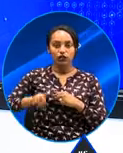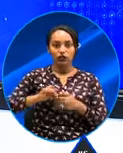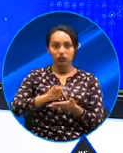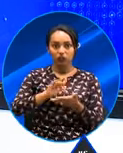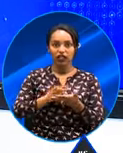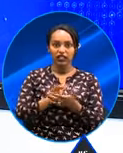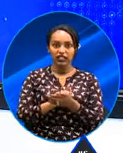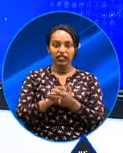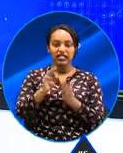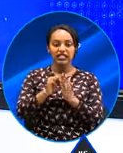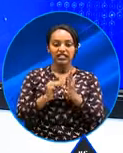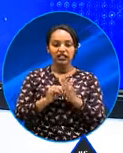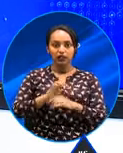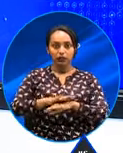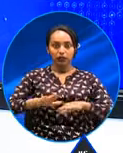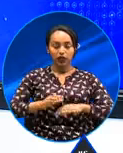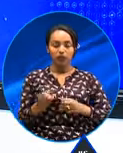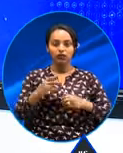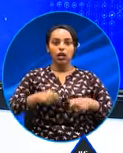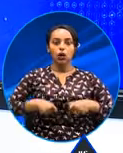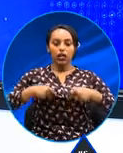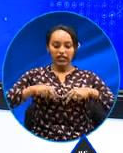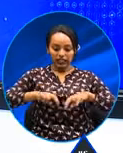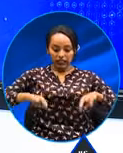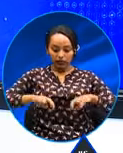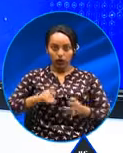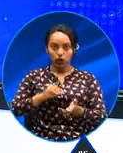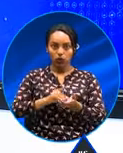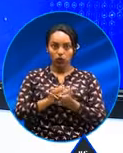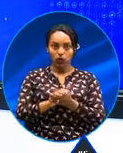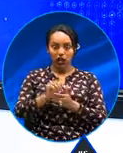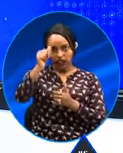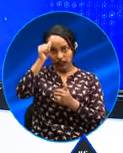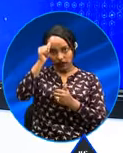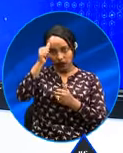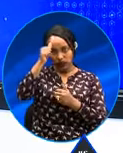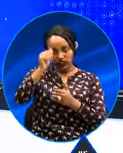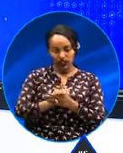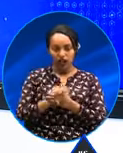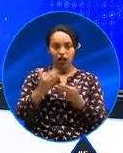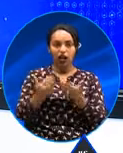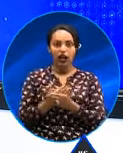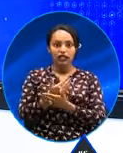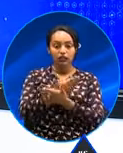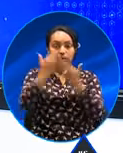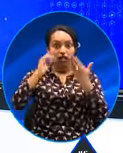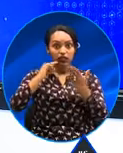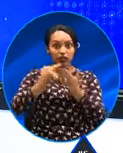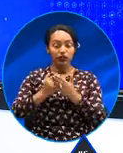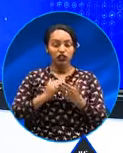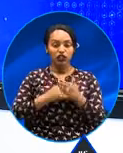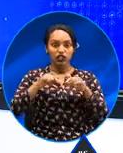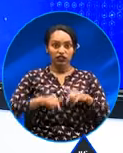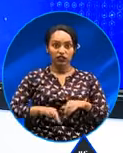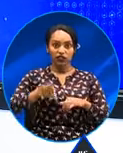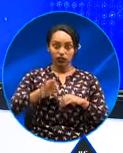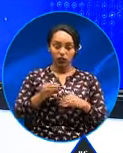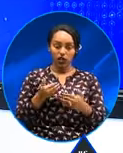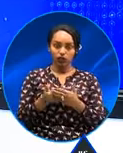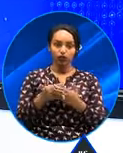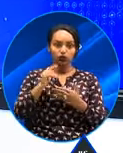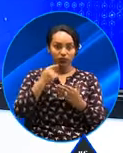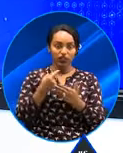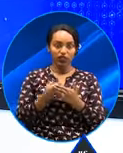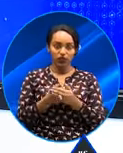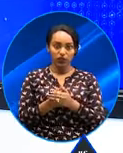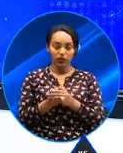ማዕከል የስነ ምህዳርና የብዝሃ ሕይወት ተመራማሪ ዶክተር ታለሞ ሴታ በአዲስ ማለዳ መረጃችን እዚህ ስቱዲዮ ተገኝተው